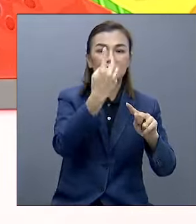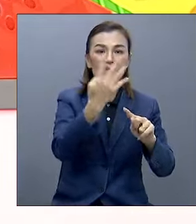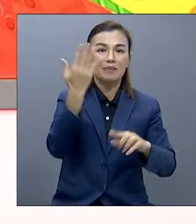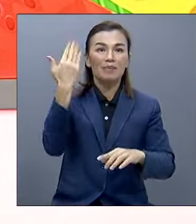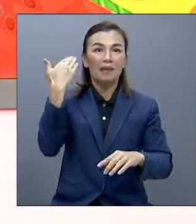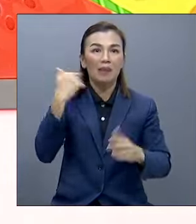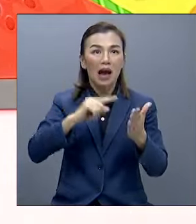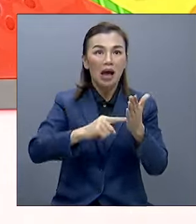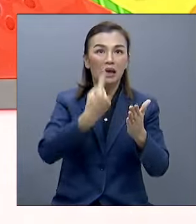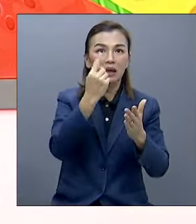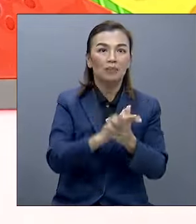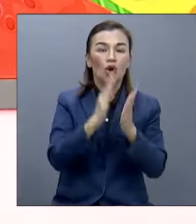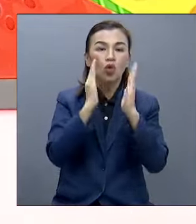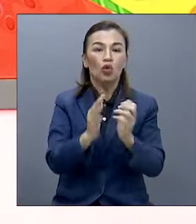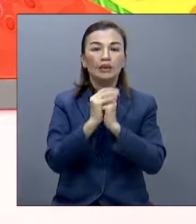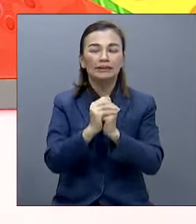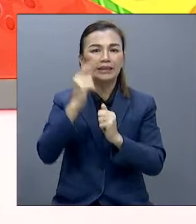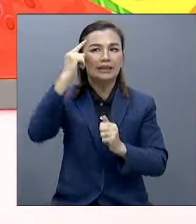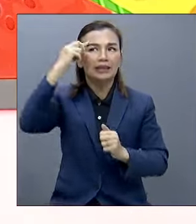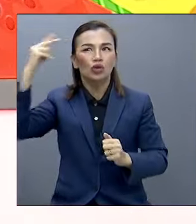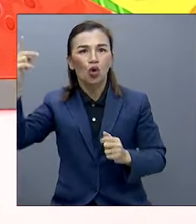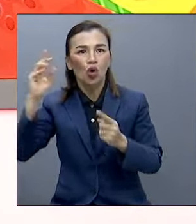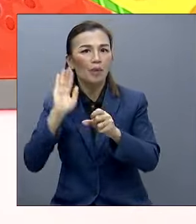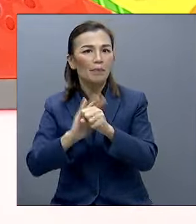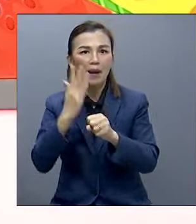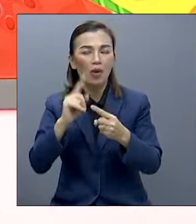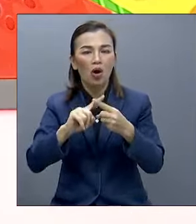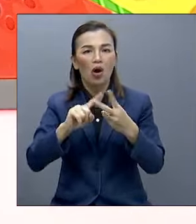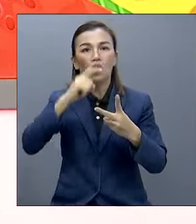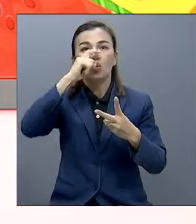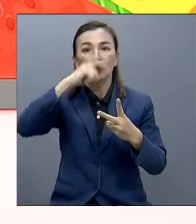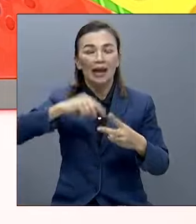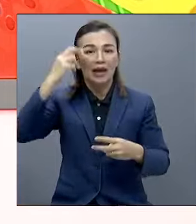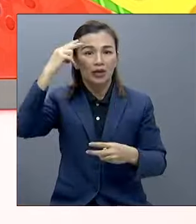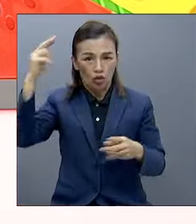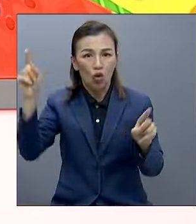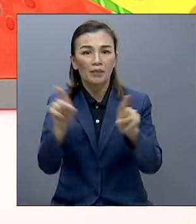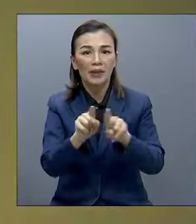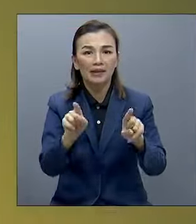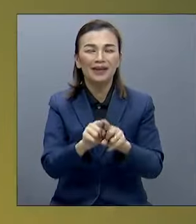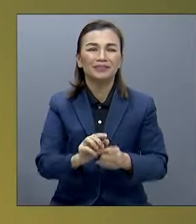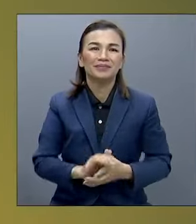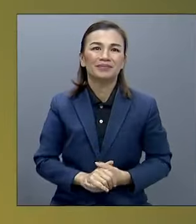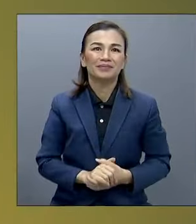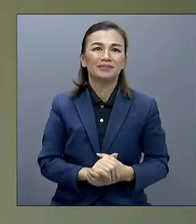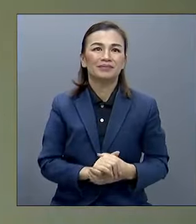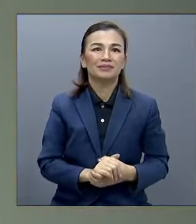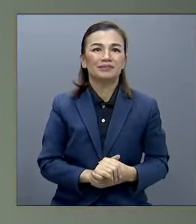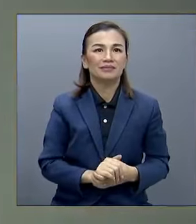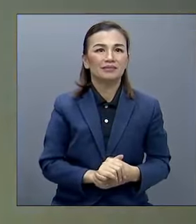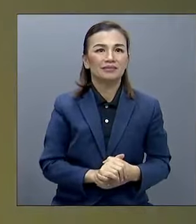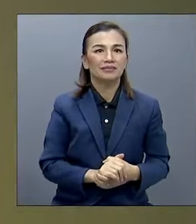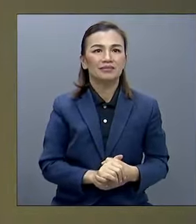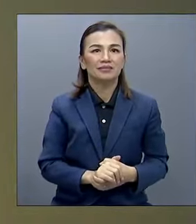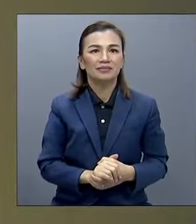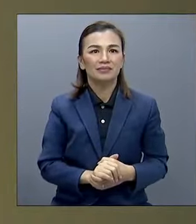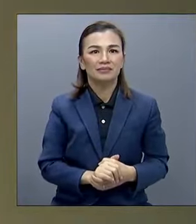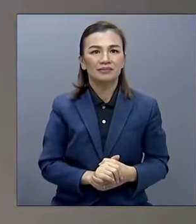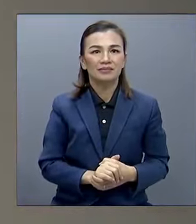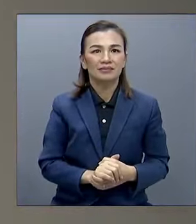งานนี้ไม่ใช่แค่คนจีนที่งงแต่คนไทยก็งงเหมือนกันไปชมภาพกันก่อนครับยังไม่